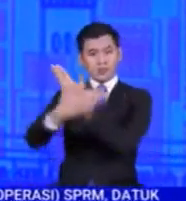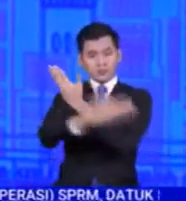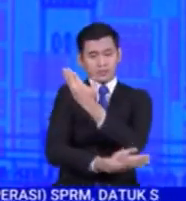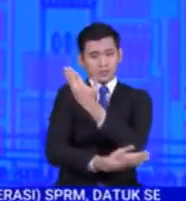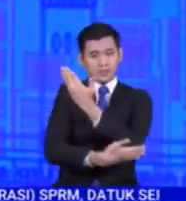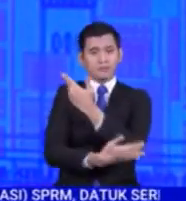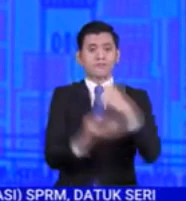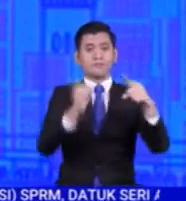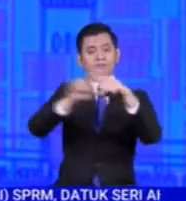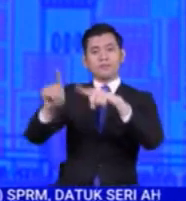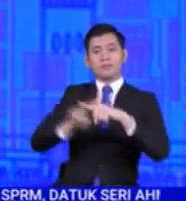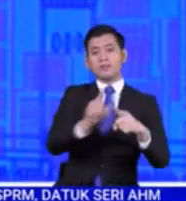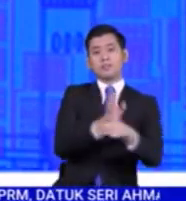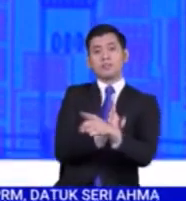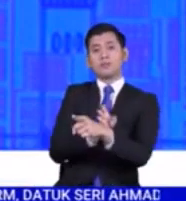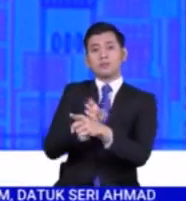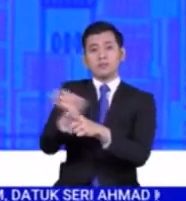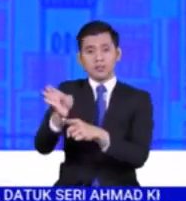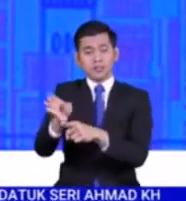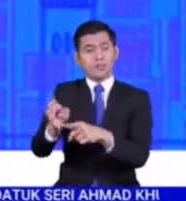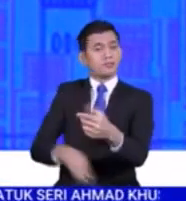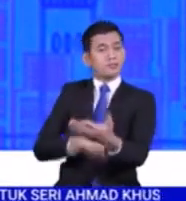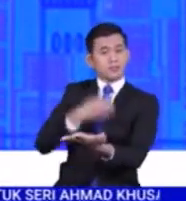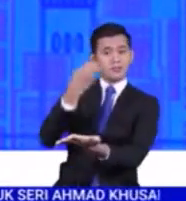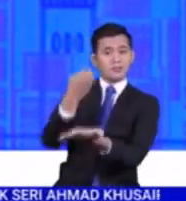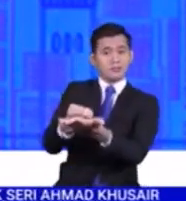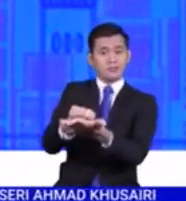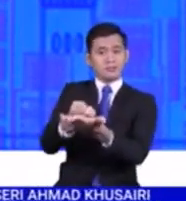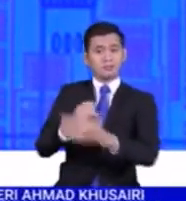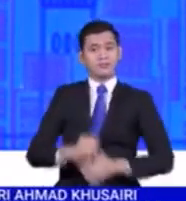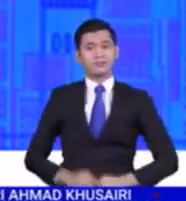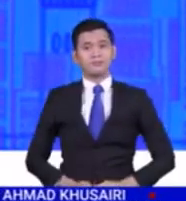komprehensif dalam pelbagai bidang termasuk ekonomi.